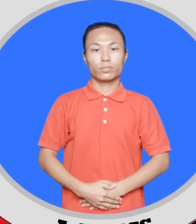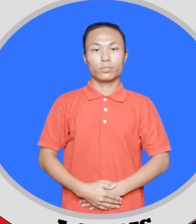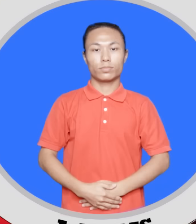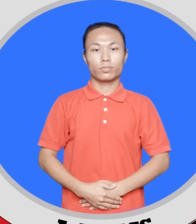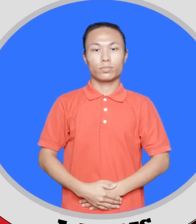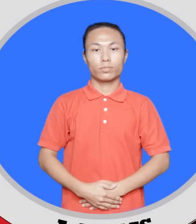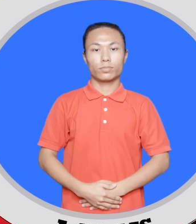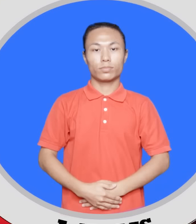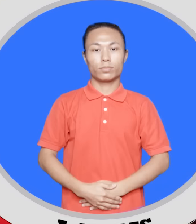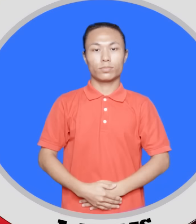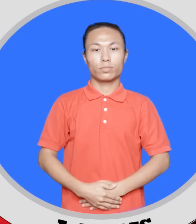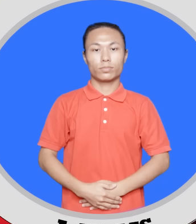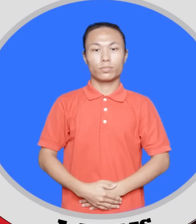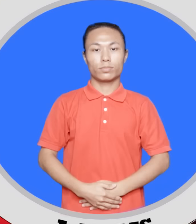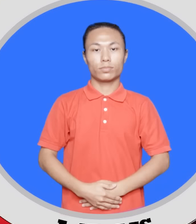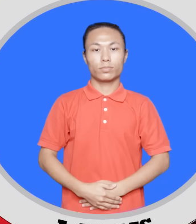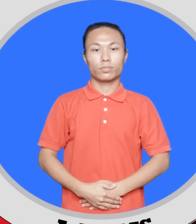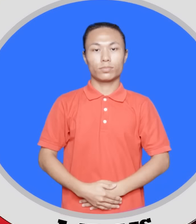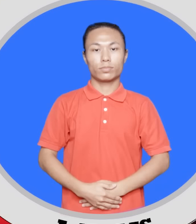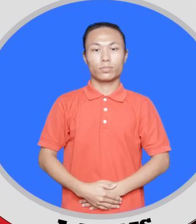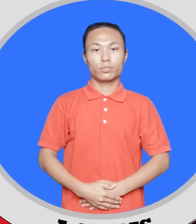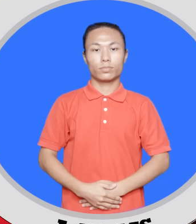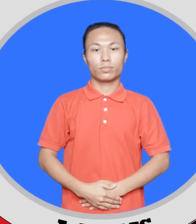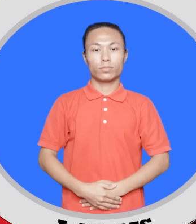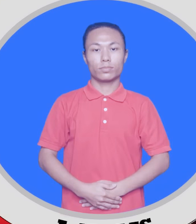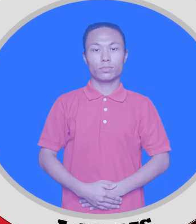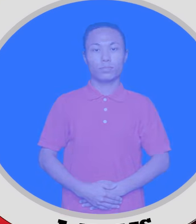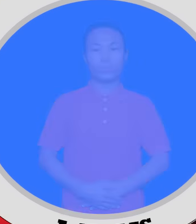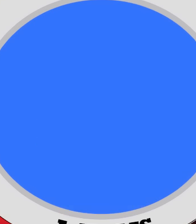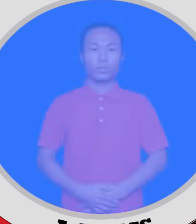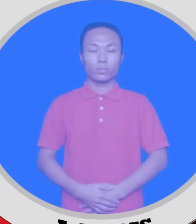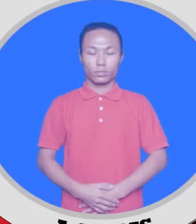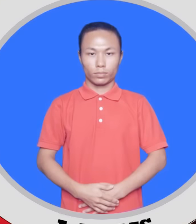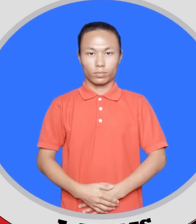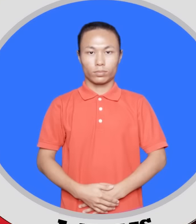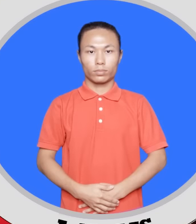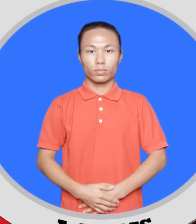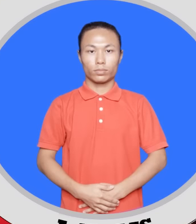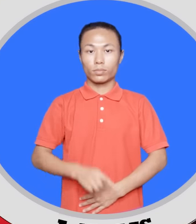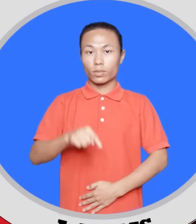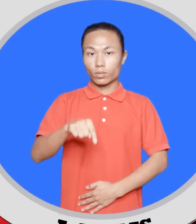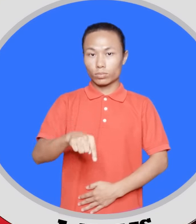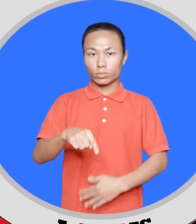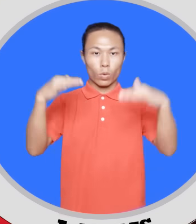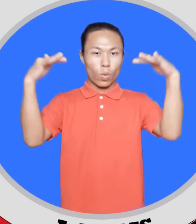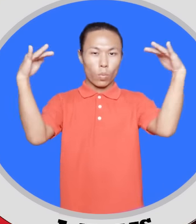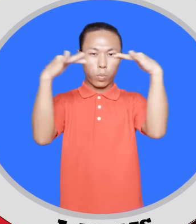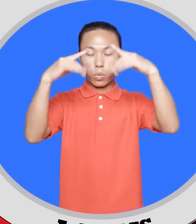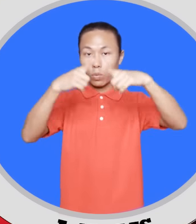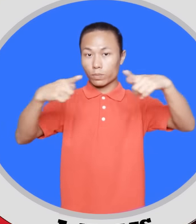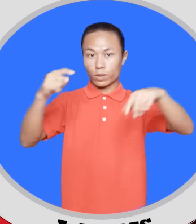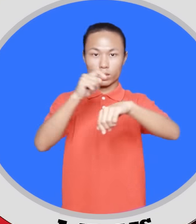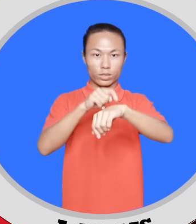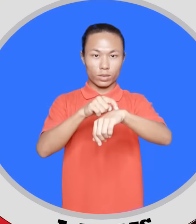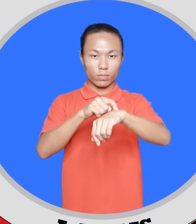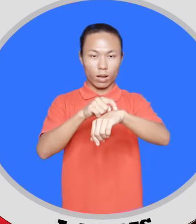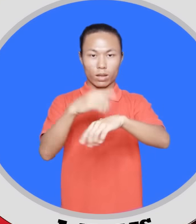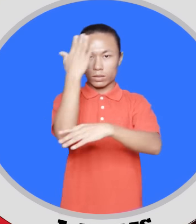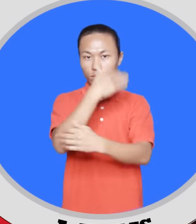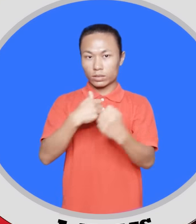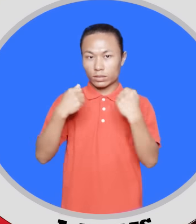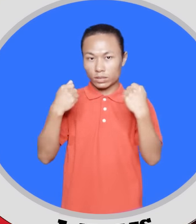ဒေသန္တရပြည်သူ့အုပ်ချုပ်ရေးဖော်ဆောင်မှုဗဟိုကော်မတီအစည်းအဝေးမှာတိုက်တွန်းပြောကြားခဲ့ပါတယ်။အရေးပေါ်ကျန်းမာရေးစောင့်ရှောက်မှုလုပ်ငန်းတွေအတွက်လည်းပြင်ဆ